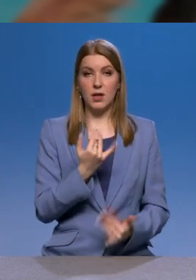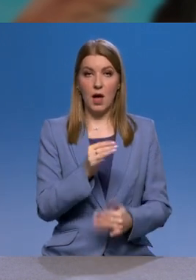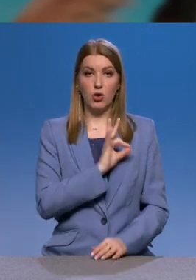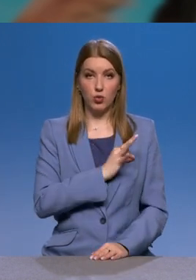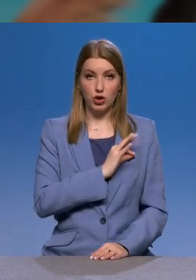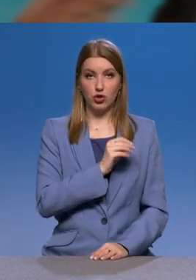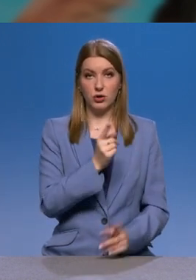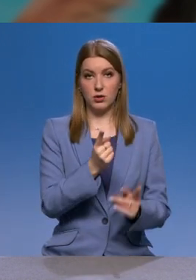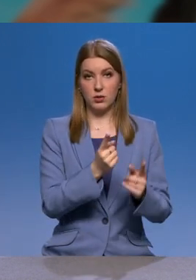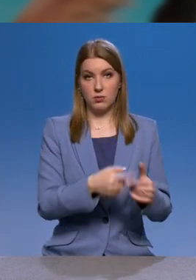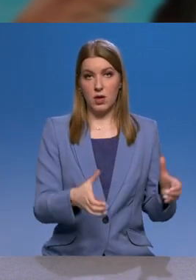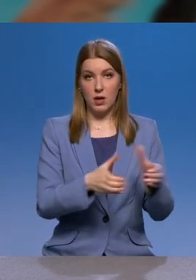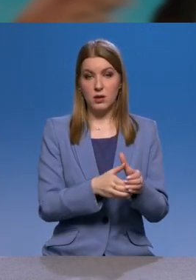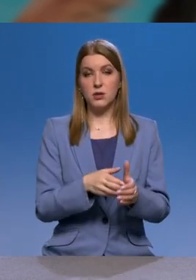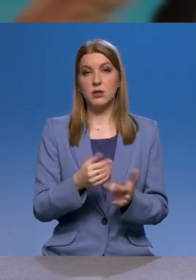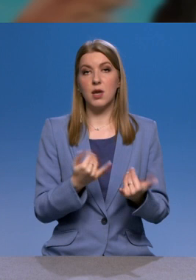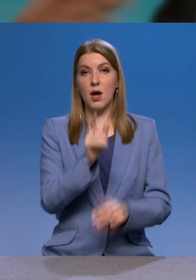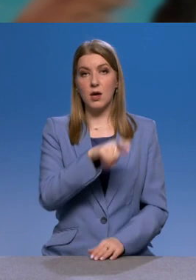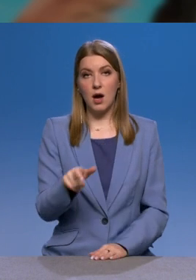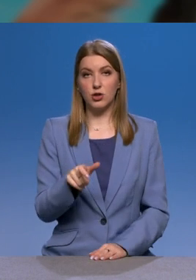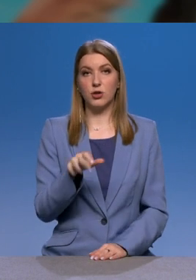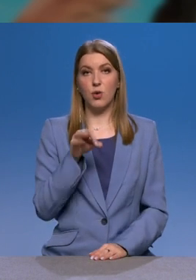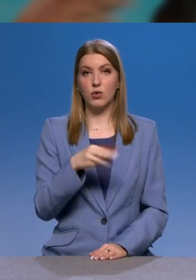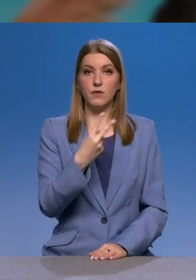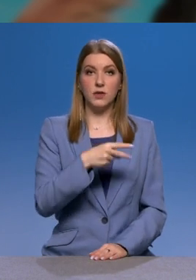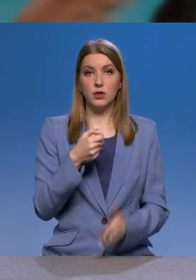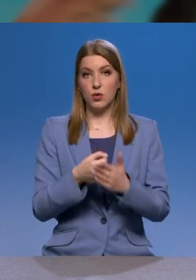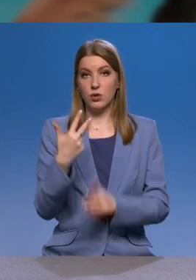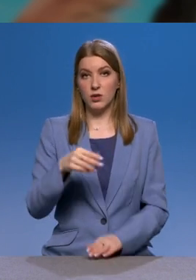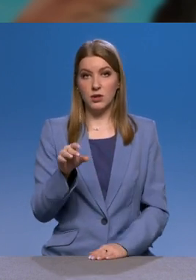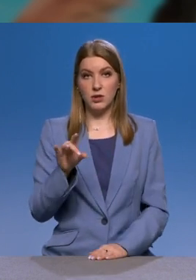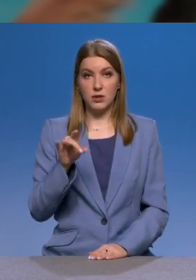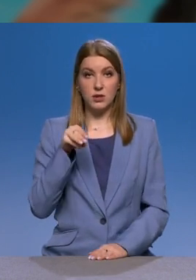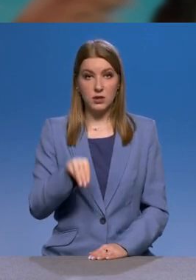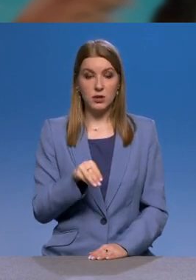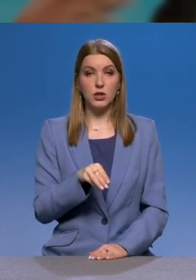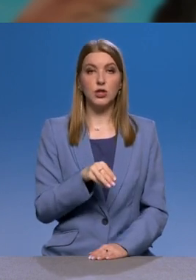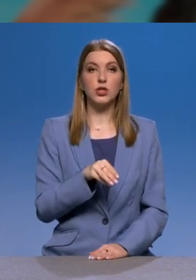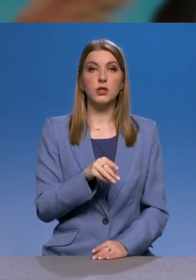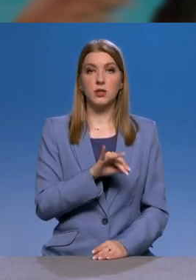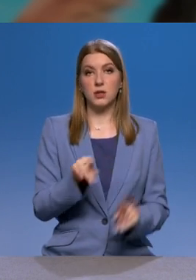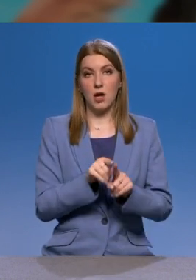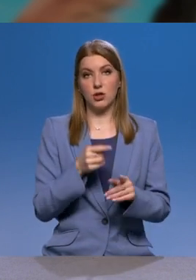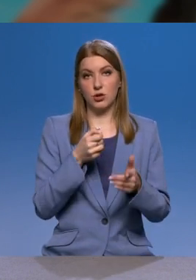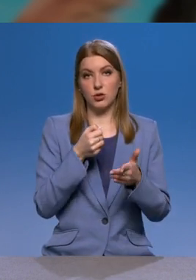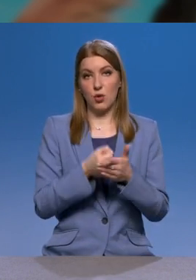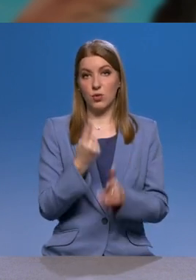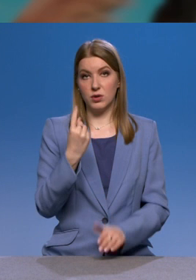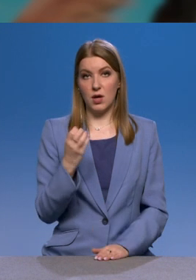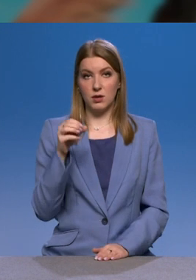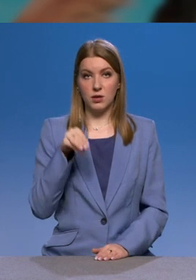для граждан от 10 до 30 тысяч рублей. Для должностных лиц от 50 до 100 тысяч рублей.